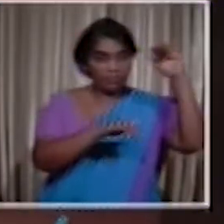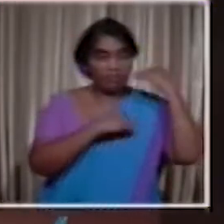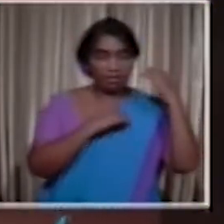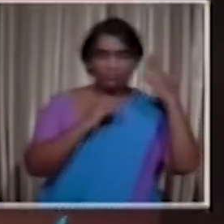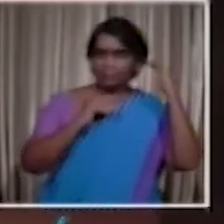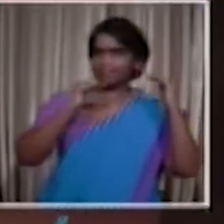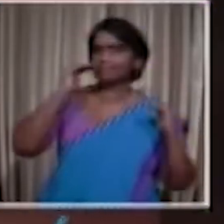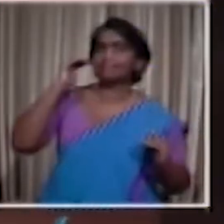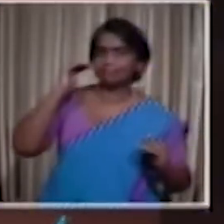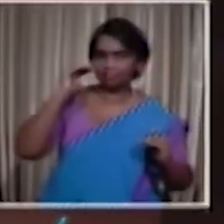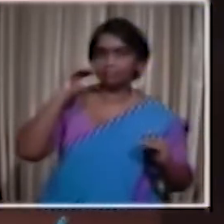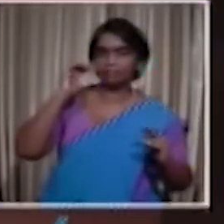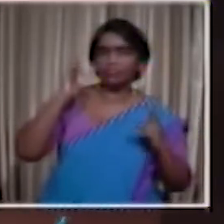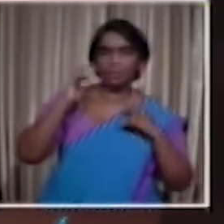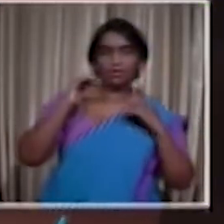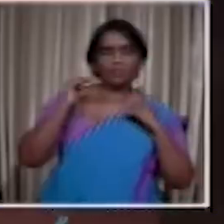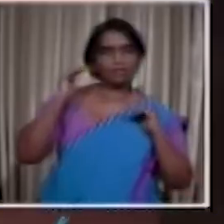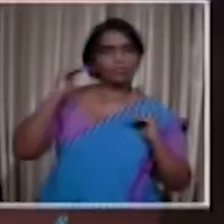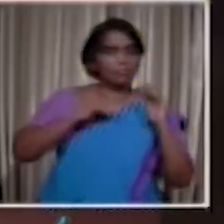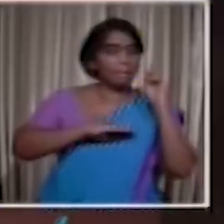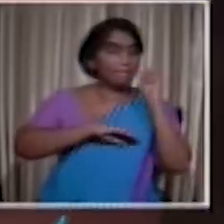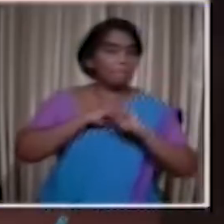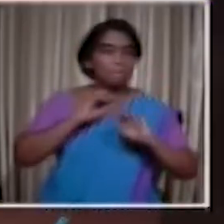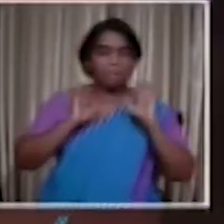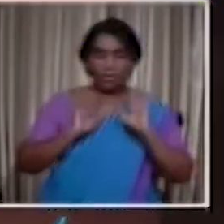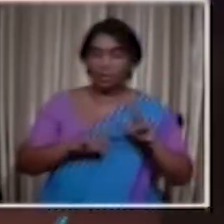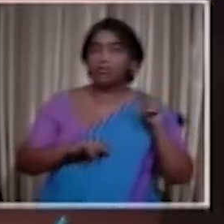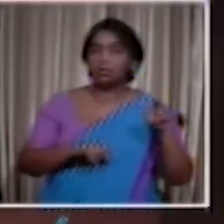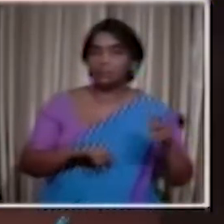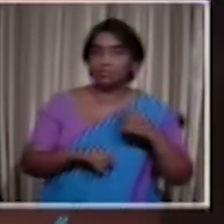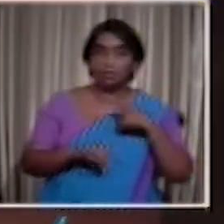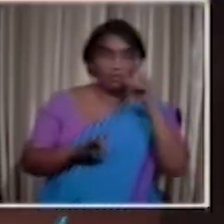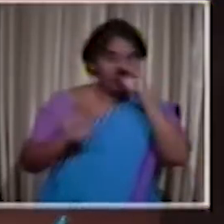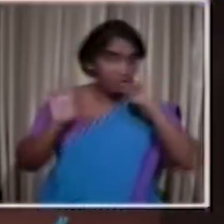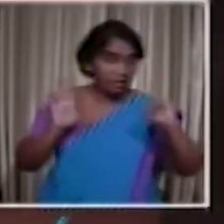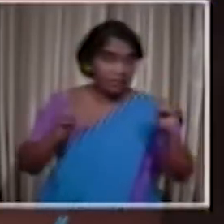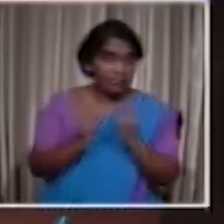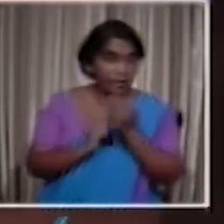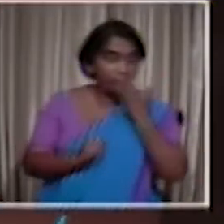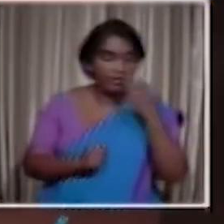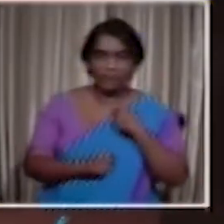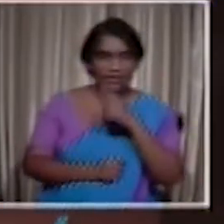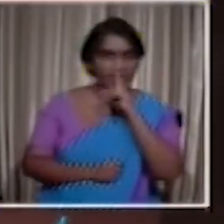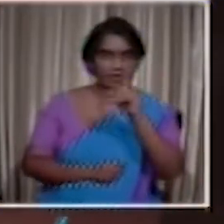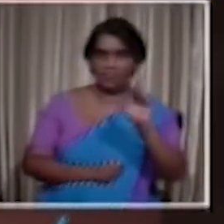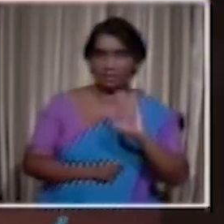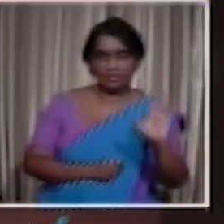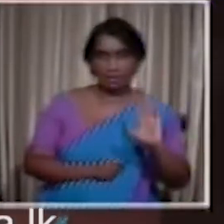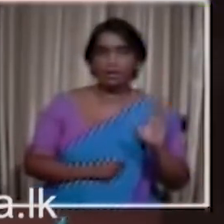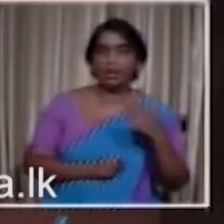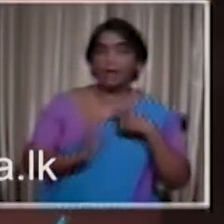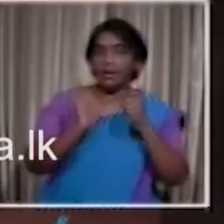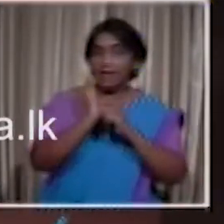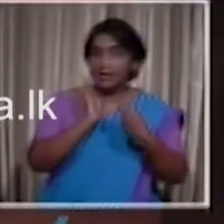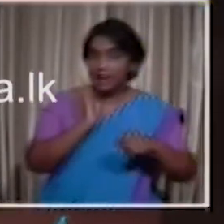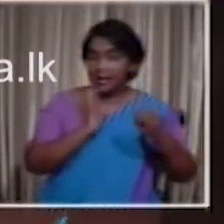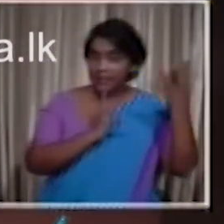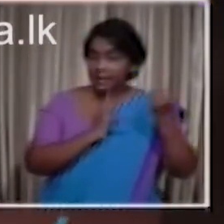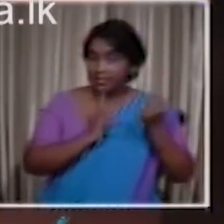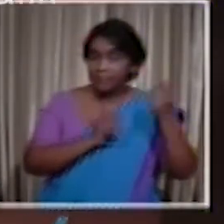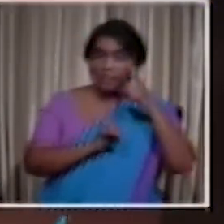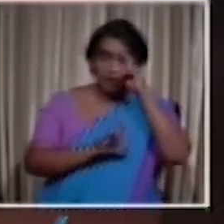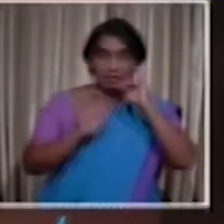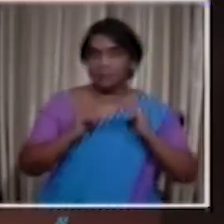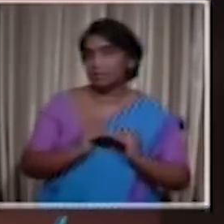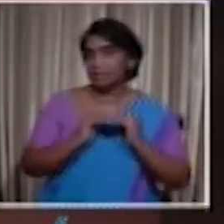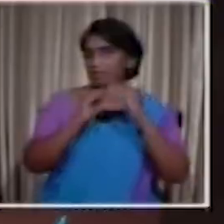පරතරය පියමන් කර ගැනීම සඳහා සැලැස්මක් ඕන ඒක මා කියන්නේ මා සයින් කරන්න පුළුවන් කියලා අපි නයර්බුදේ මාසයෙන් ගොඩ ඉන්න බෑ